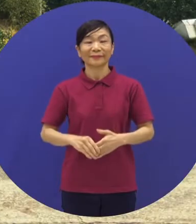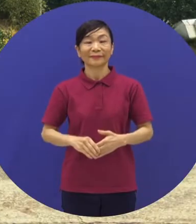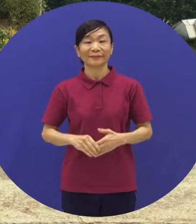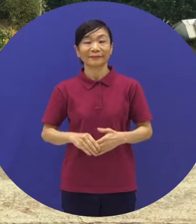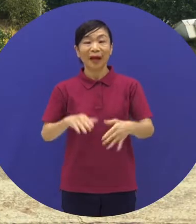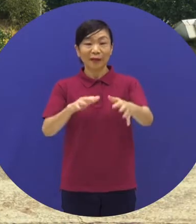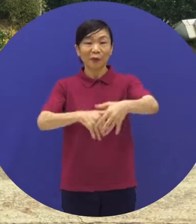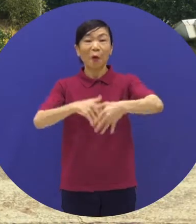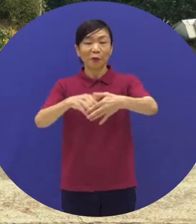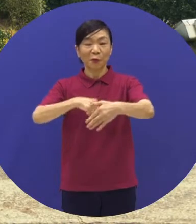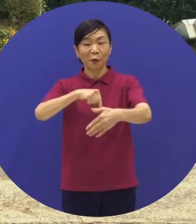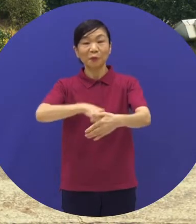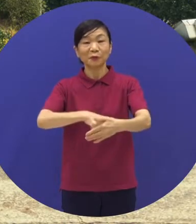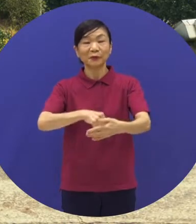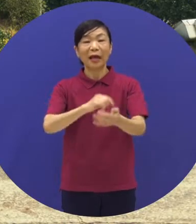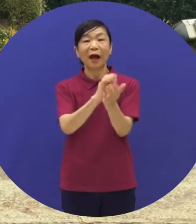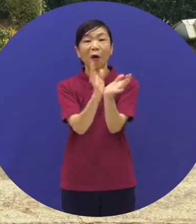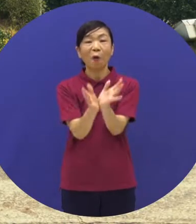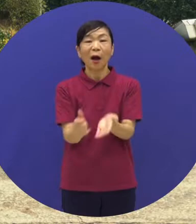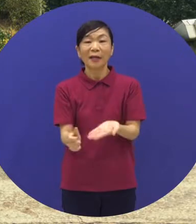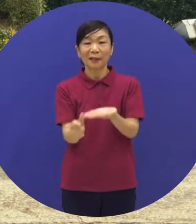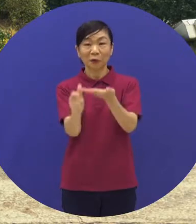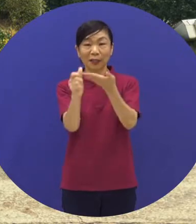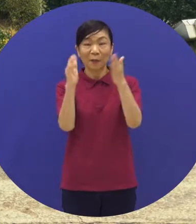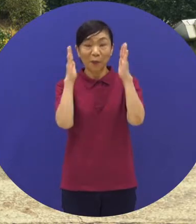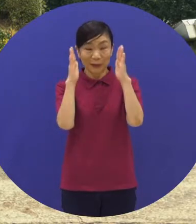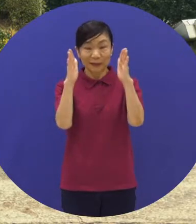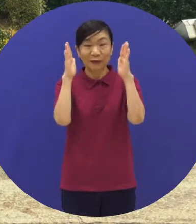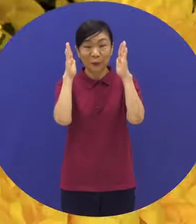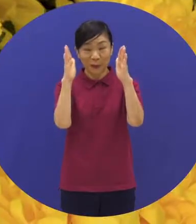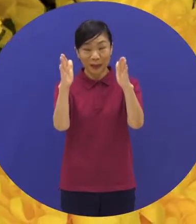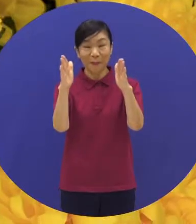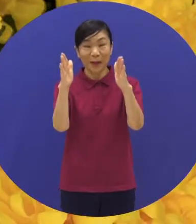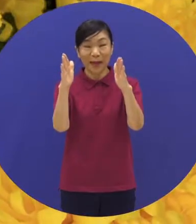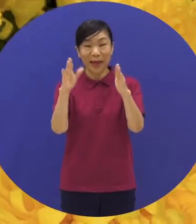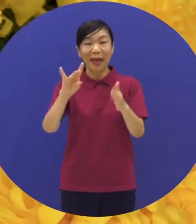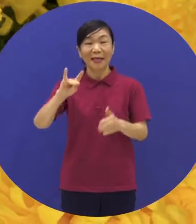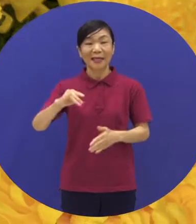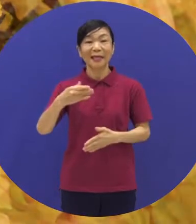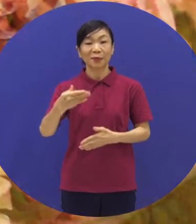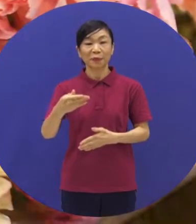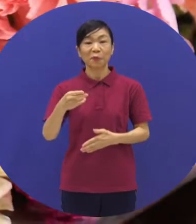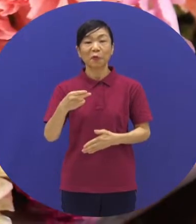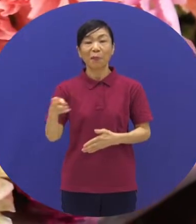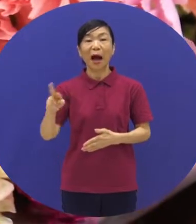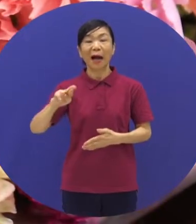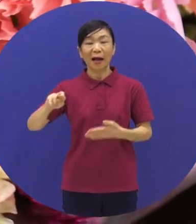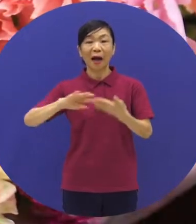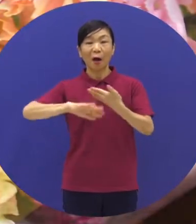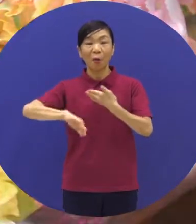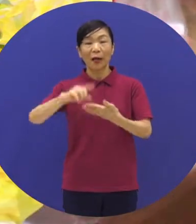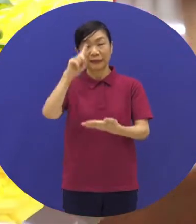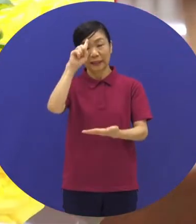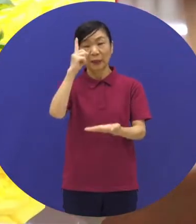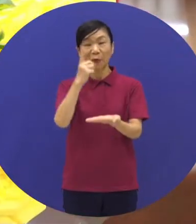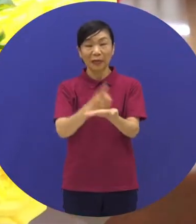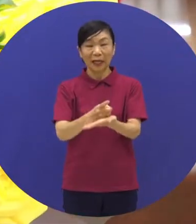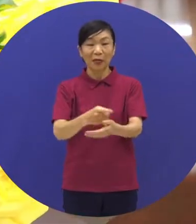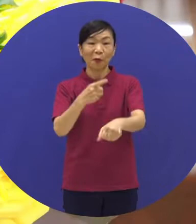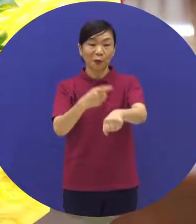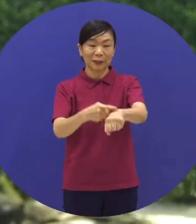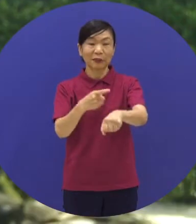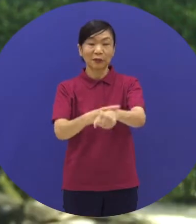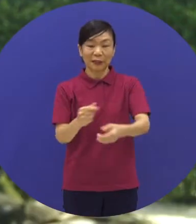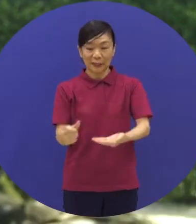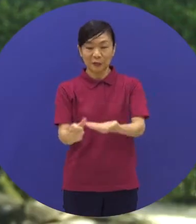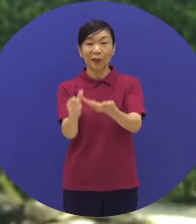他にも農業の分野では花の栽培にも力を入れています。菊やカーネーション、バラのほか、本市独自の技